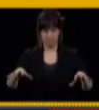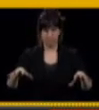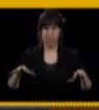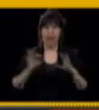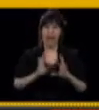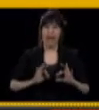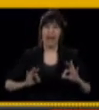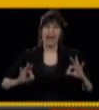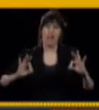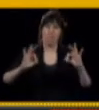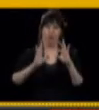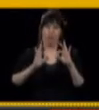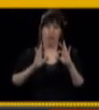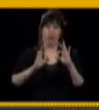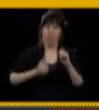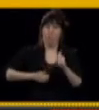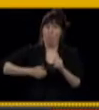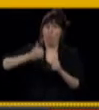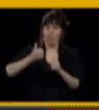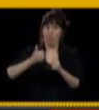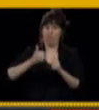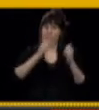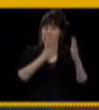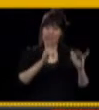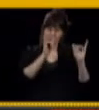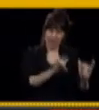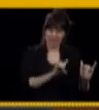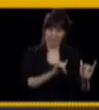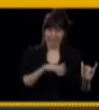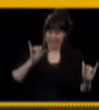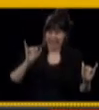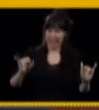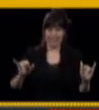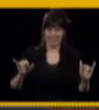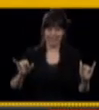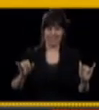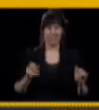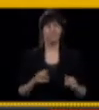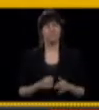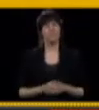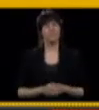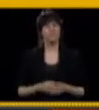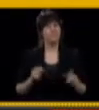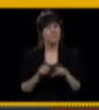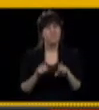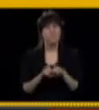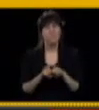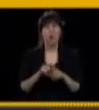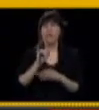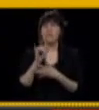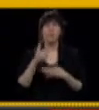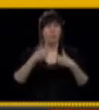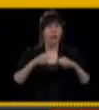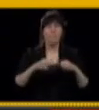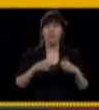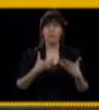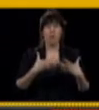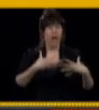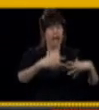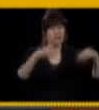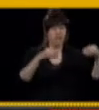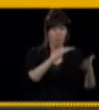la maison autant que possible ça faisait aussi tous les québécois qui sont pas à montréal puis en estrie